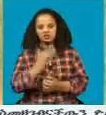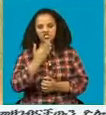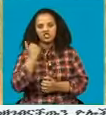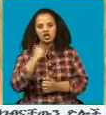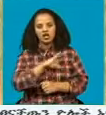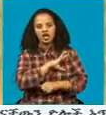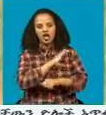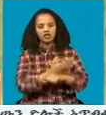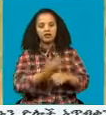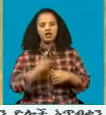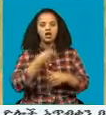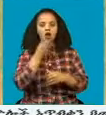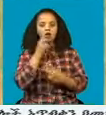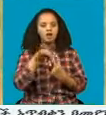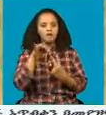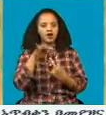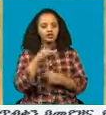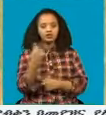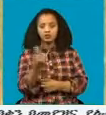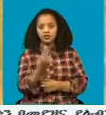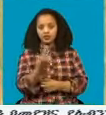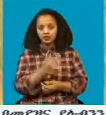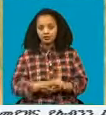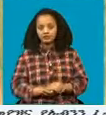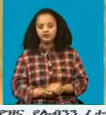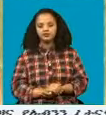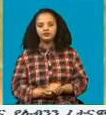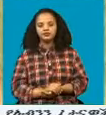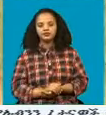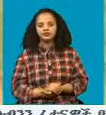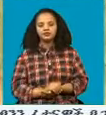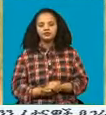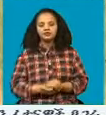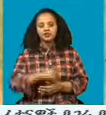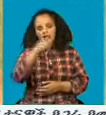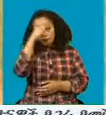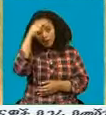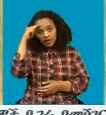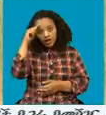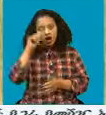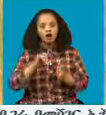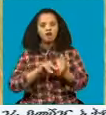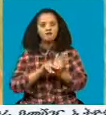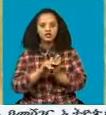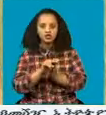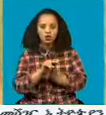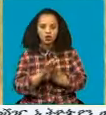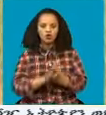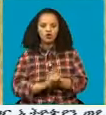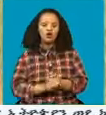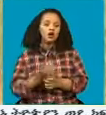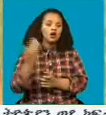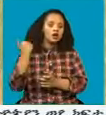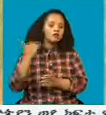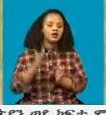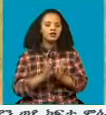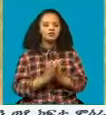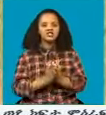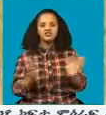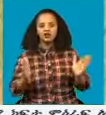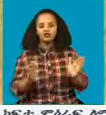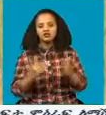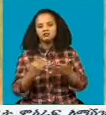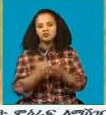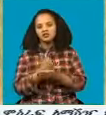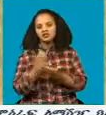አቅም ያሉን የውሃ አማራጮችን በመጠቀም በበጋ መስኖም አምና በስፋት